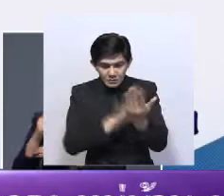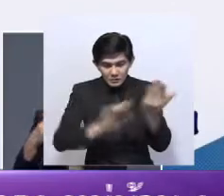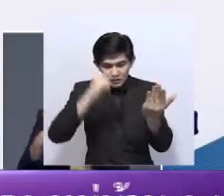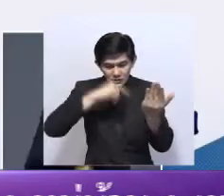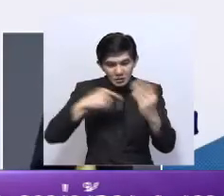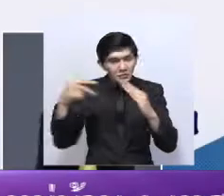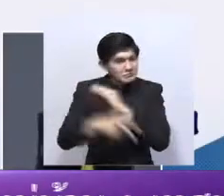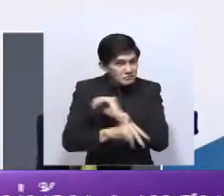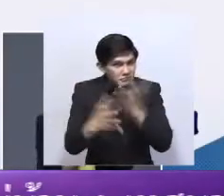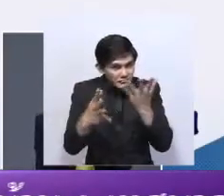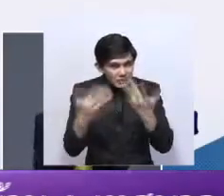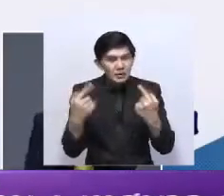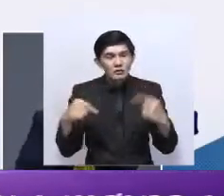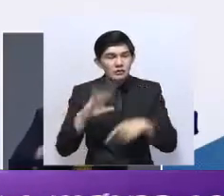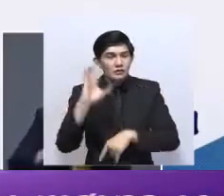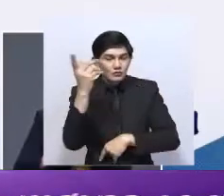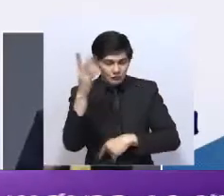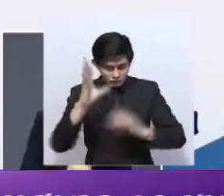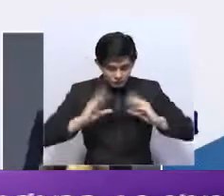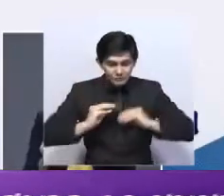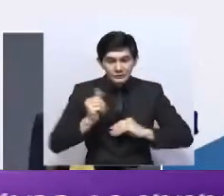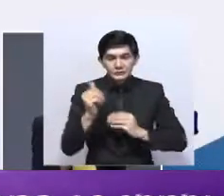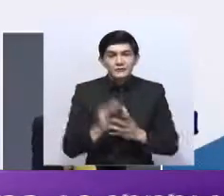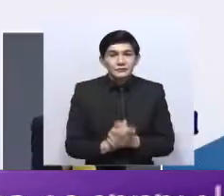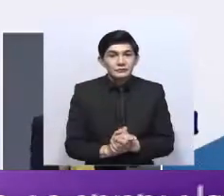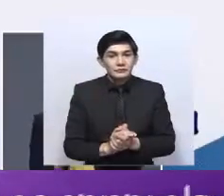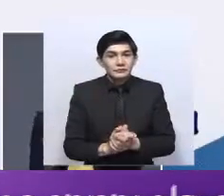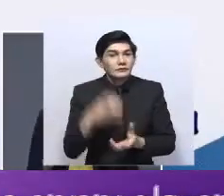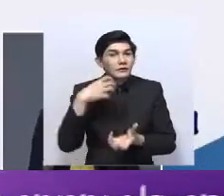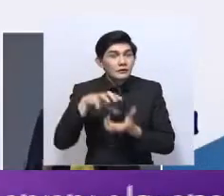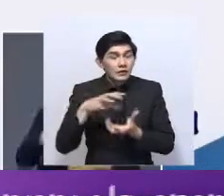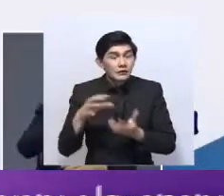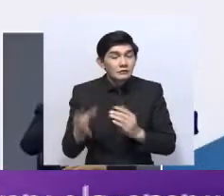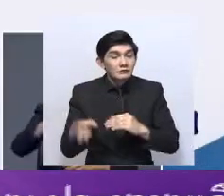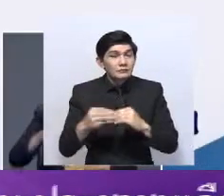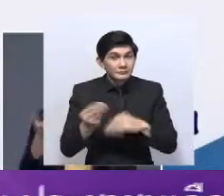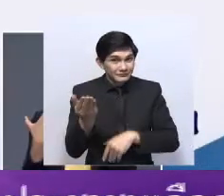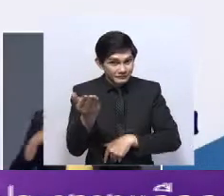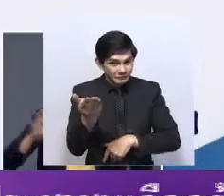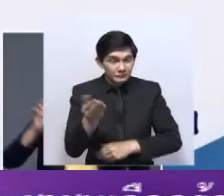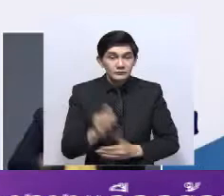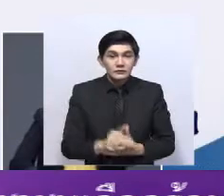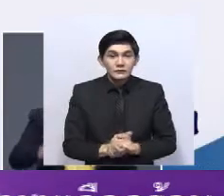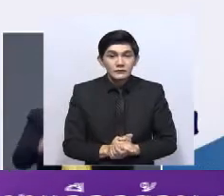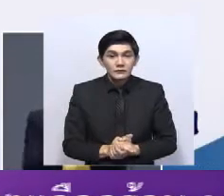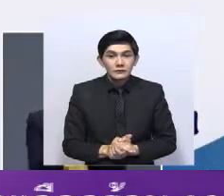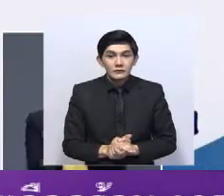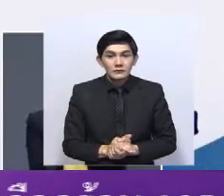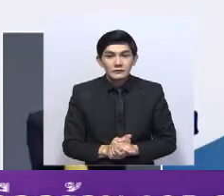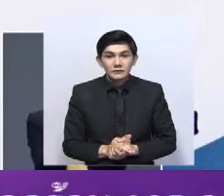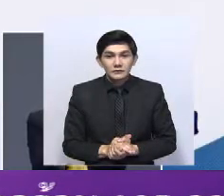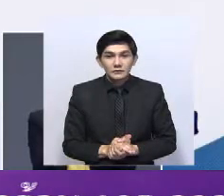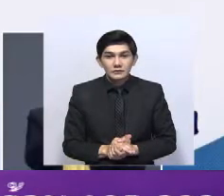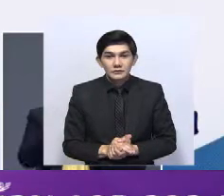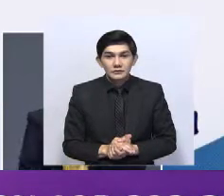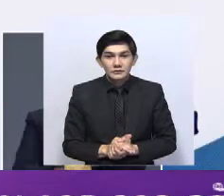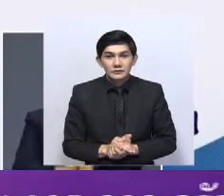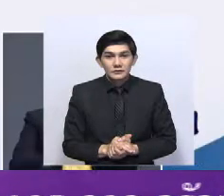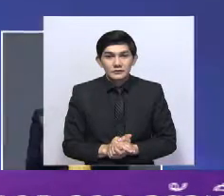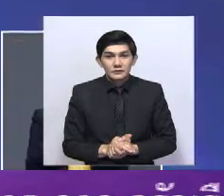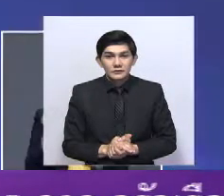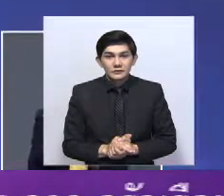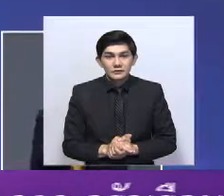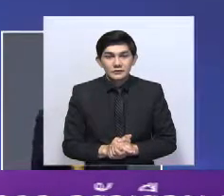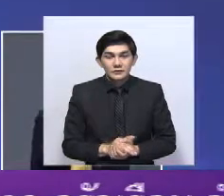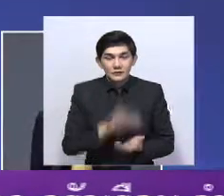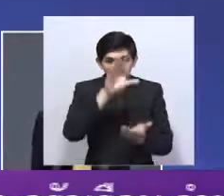ปร่งใสและเป็นที่ยอมรับในระดับสากลฟังประเด็นนี้เพิ่มเติมจากนายกรัฐมนตรีค่ะ ทั้